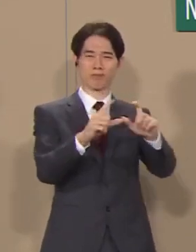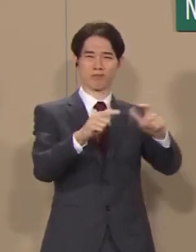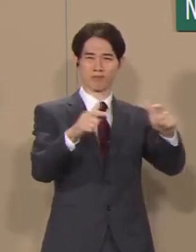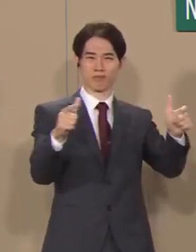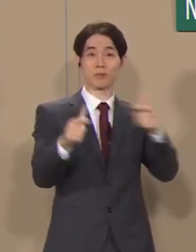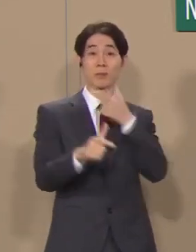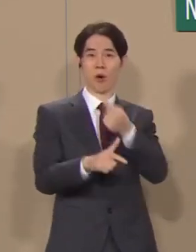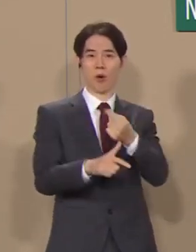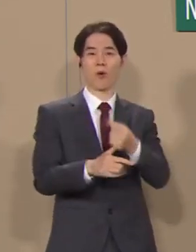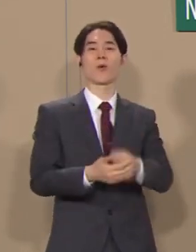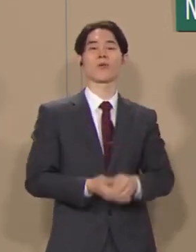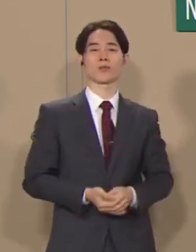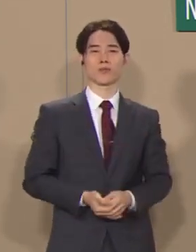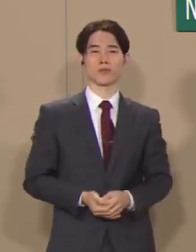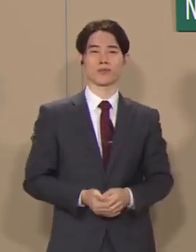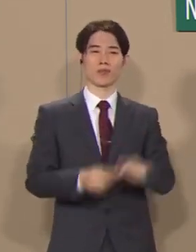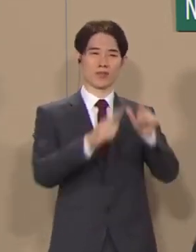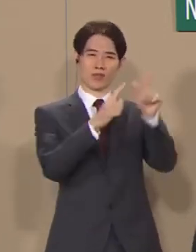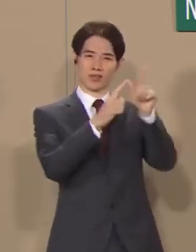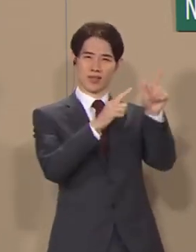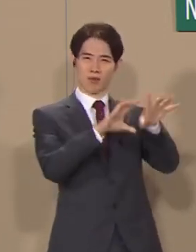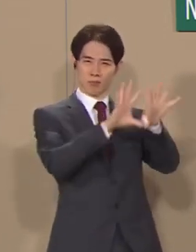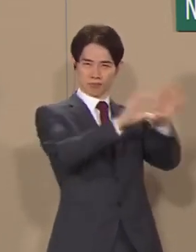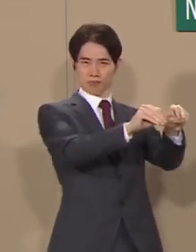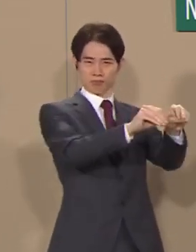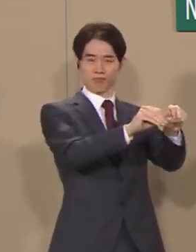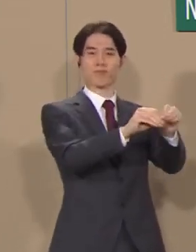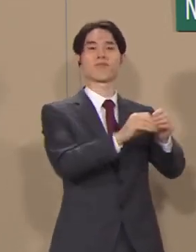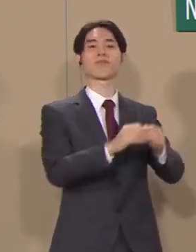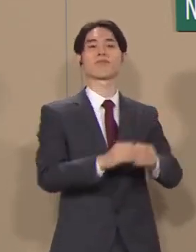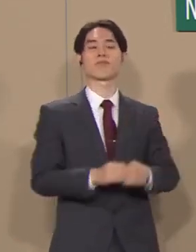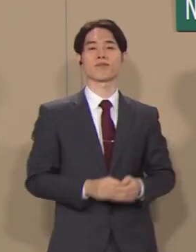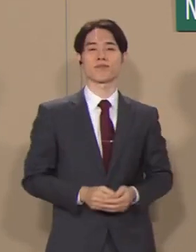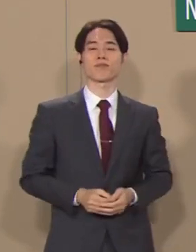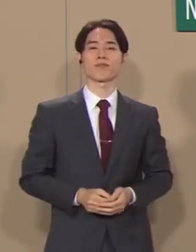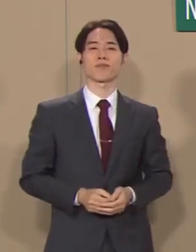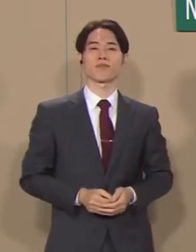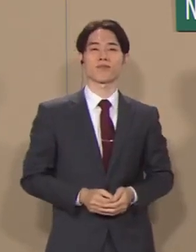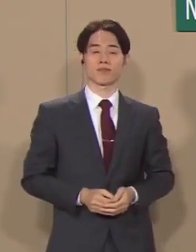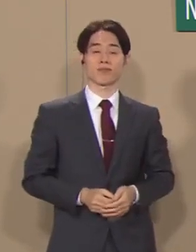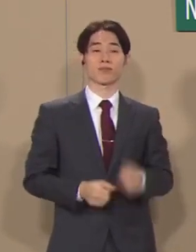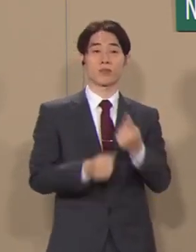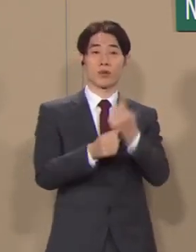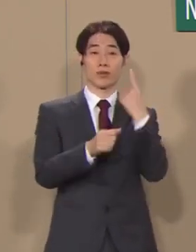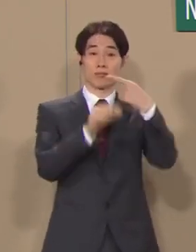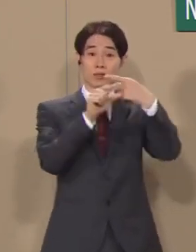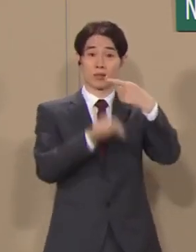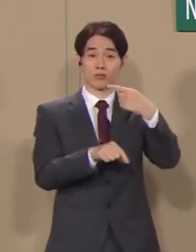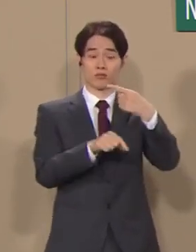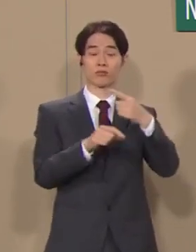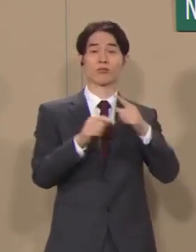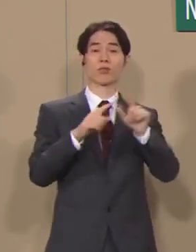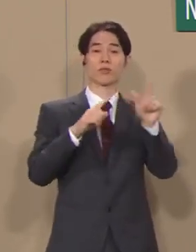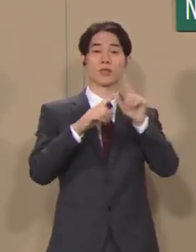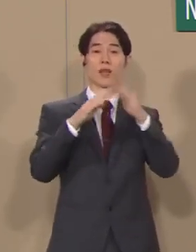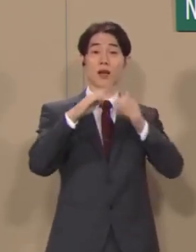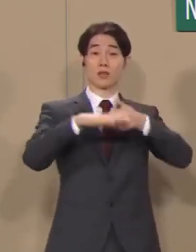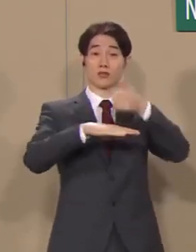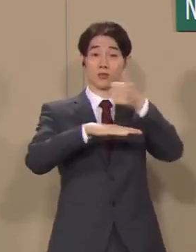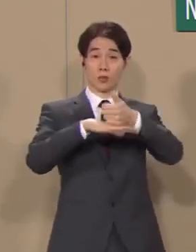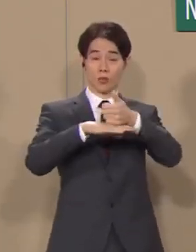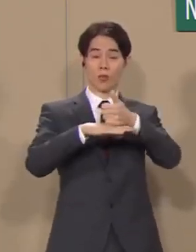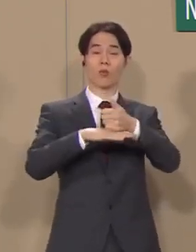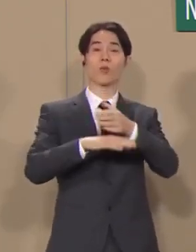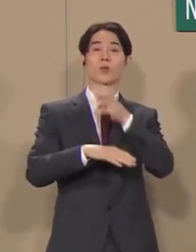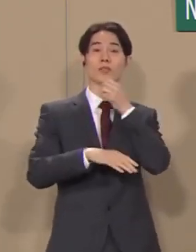思っていますnhk を別個 worth昨年1月に nhk会長に就任した